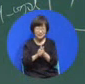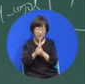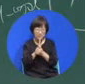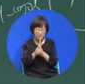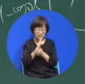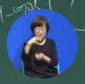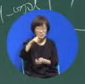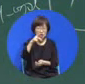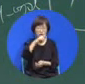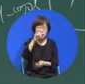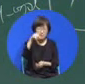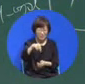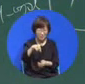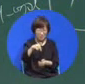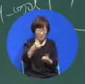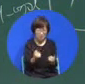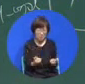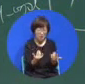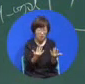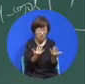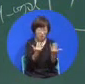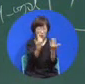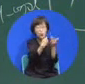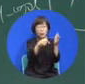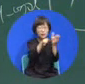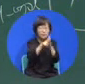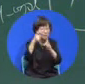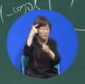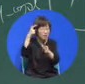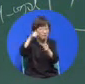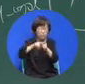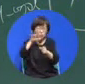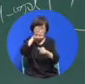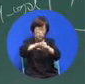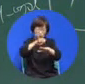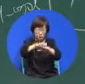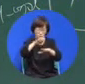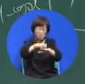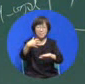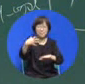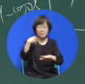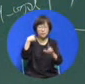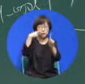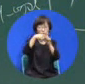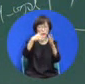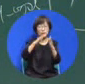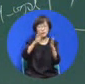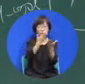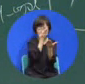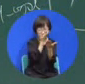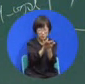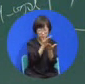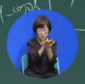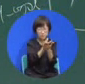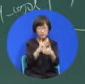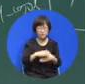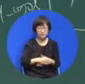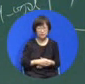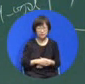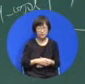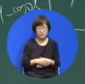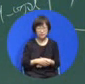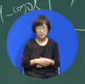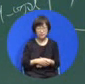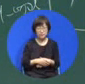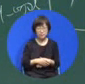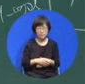healed? 영성 훈련하는 교회가 되게 해 주시옵소서. Let us be a church that does spirituality training to really save the remnants and the summit.